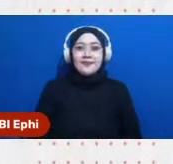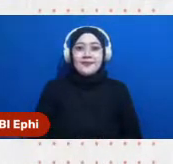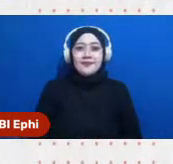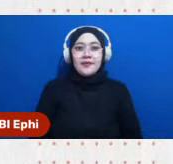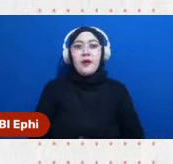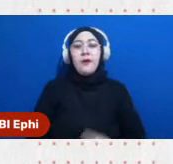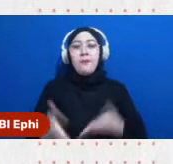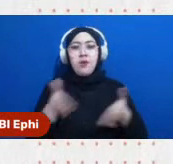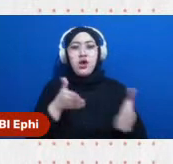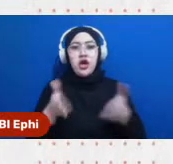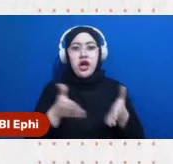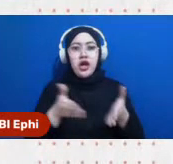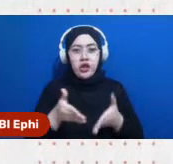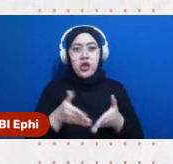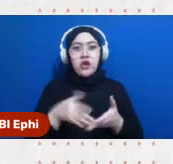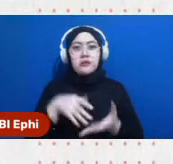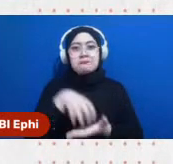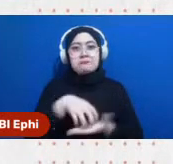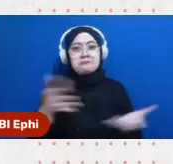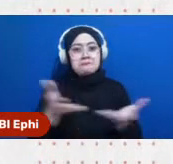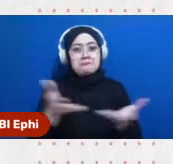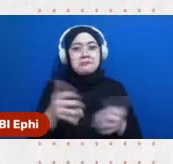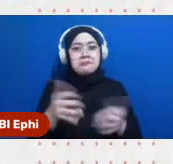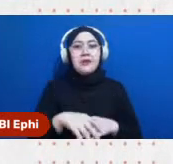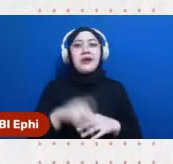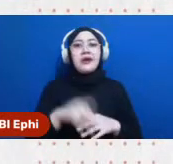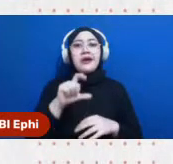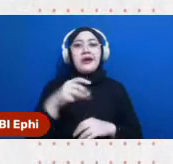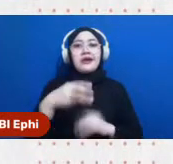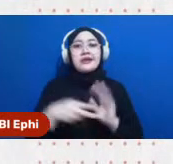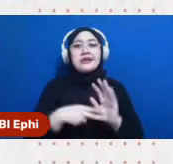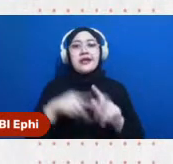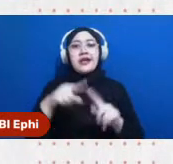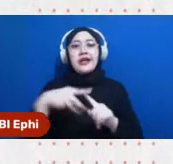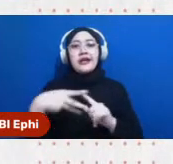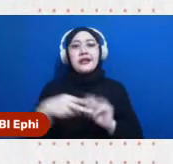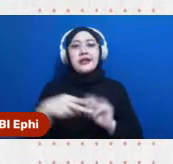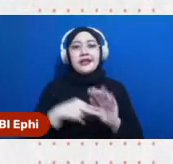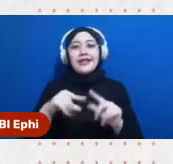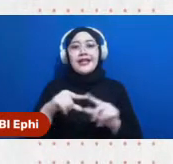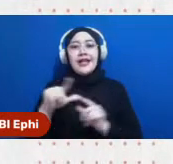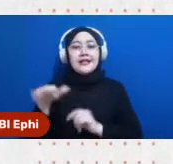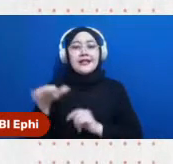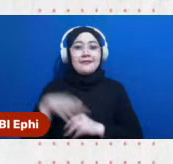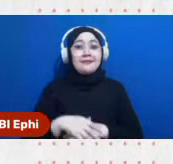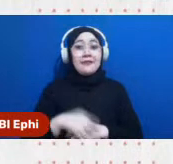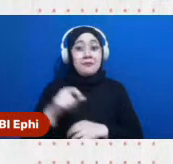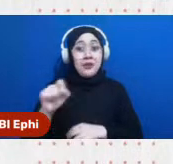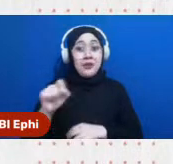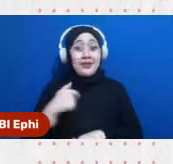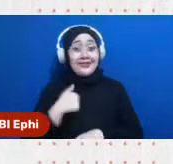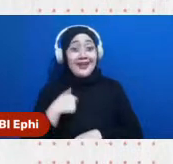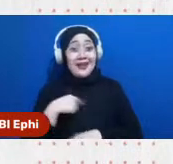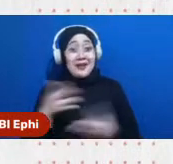Moderator hari ini berasal dari Centennials, benar atau salah? Ayo! Saya dari